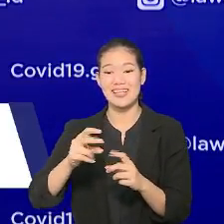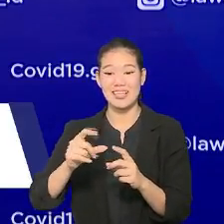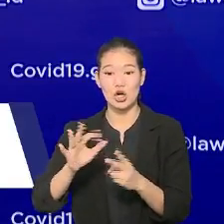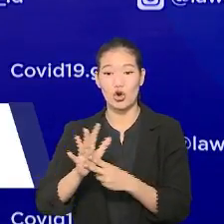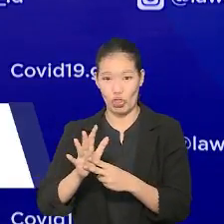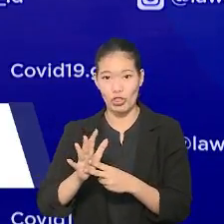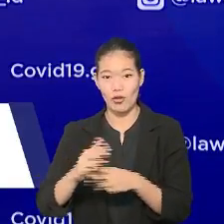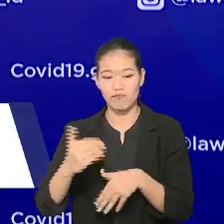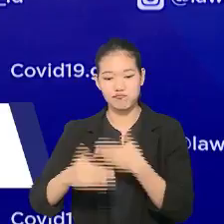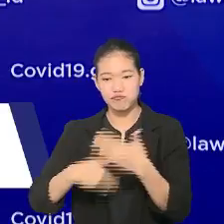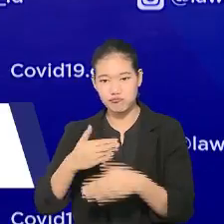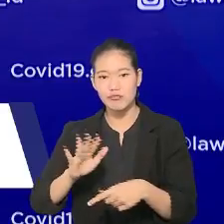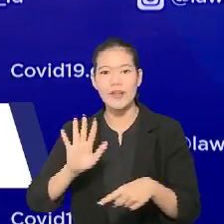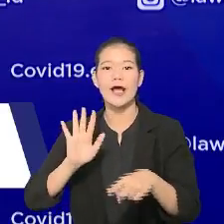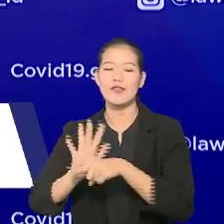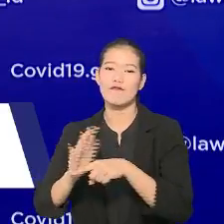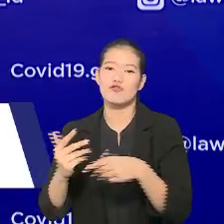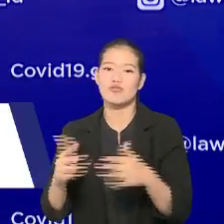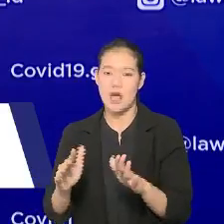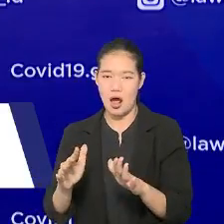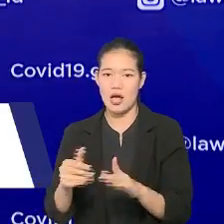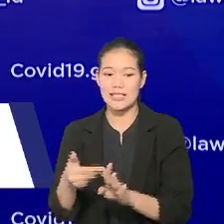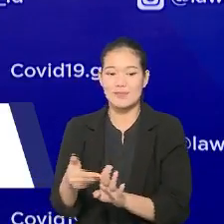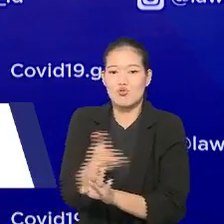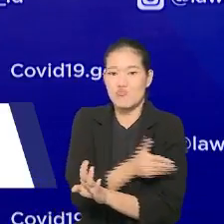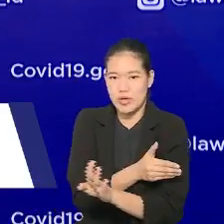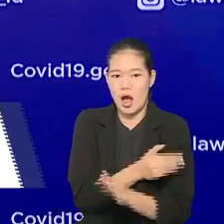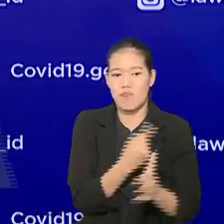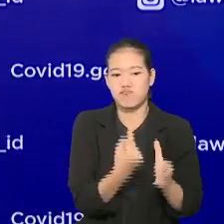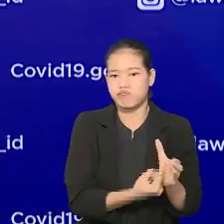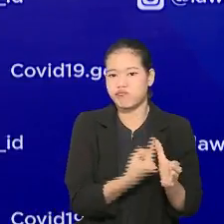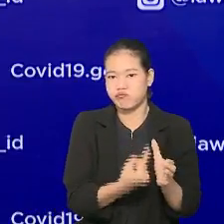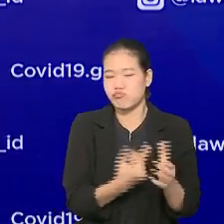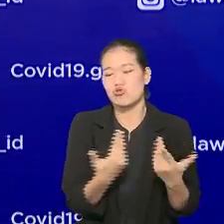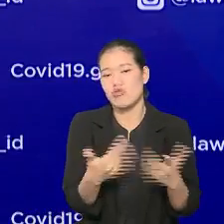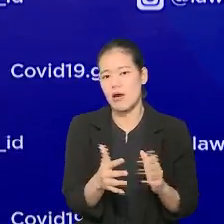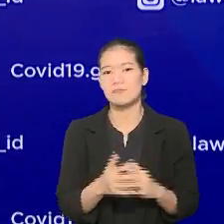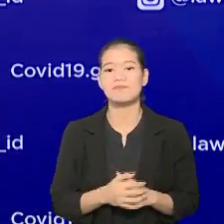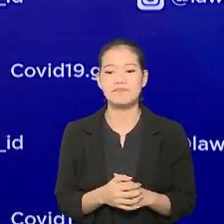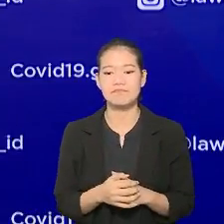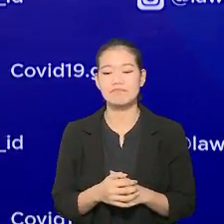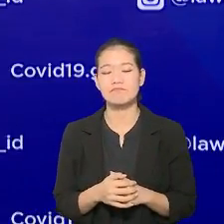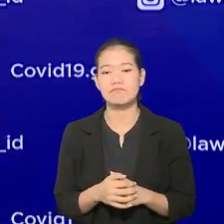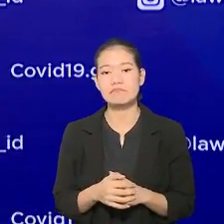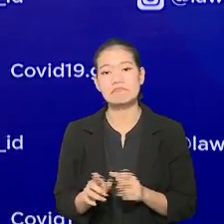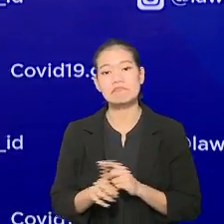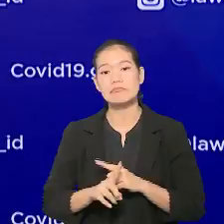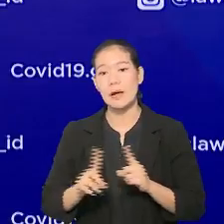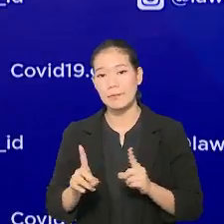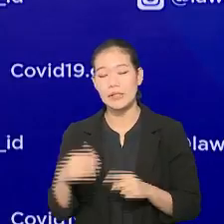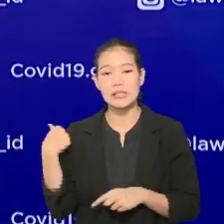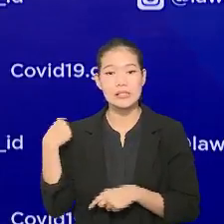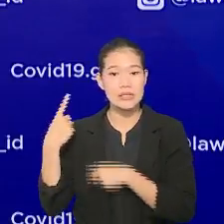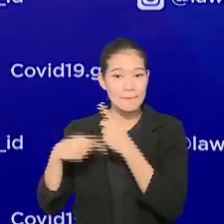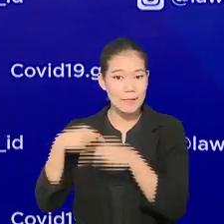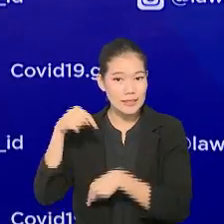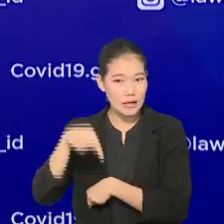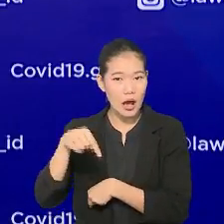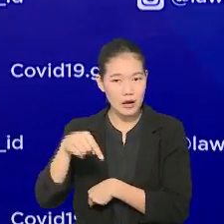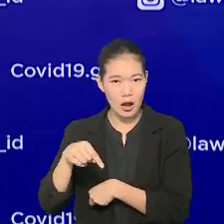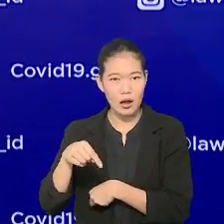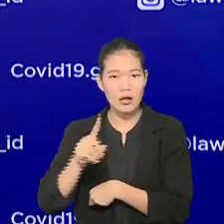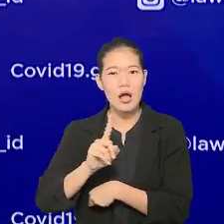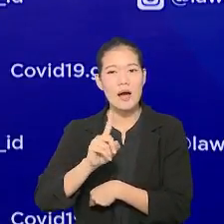dinyatakan negatif COVID-19 setelah menjalani isolasi dan perawatan. Meski demikian, hingga hari ini